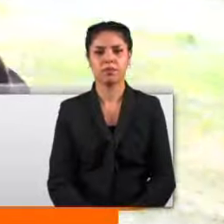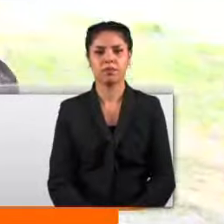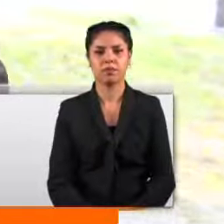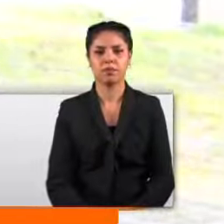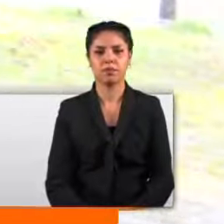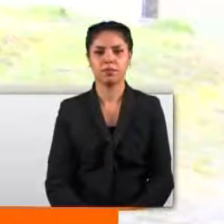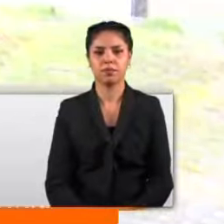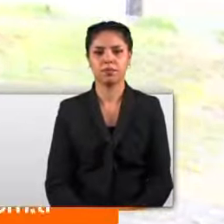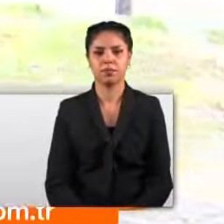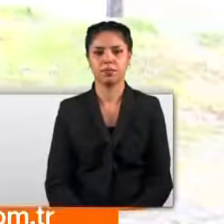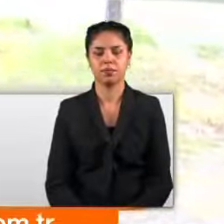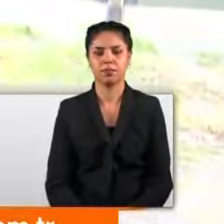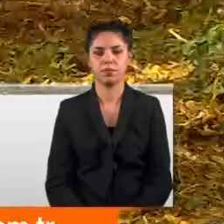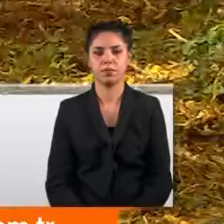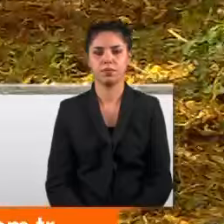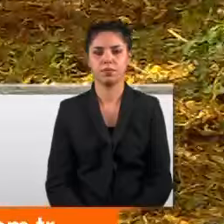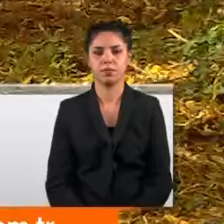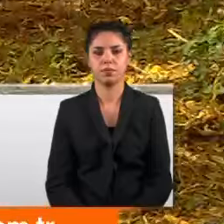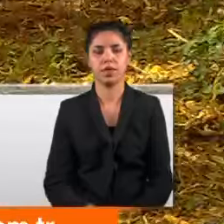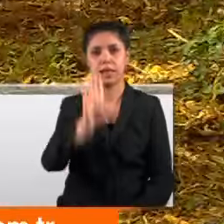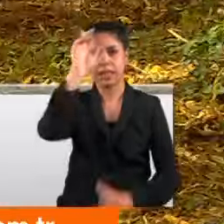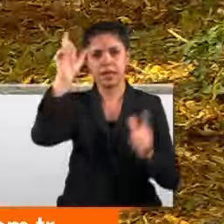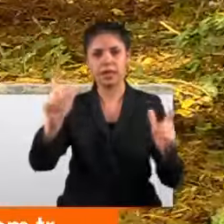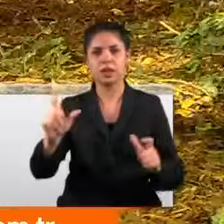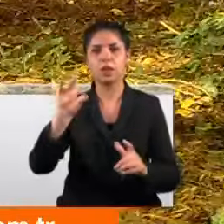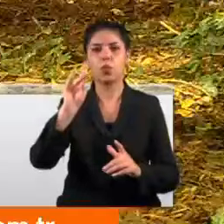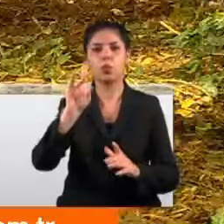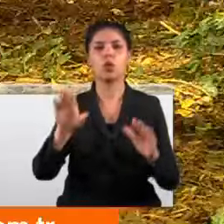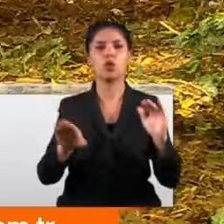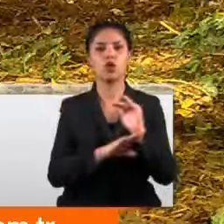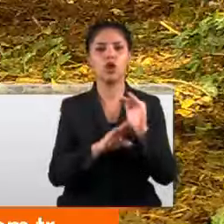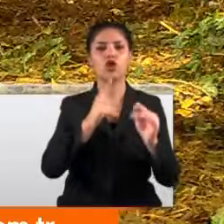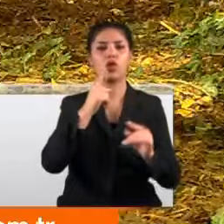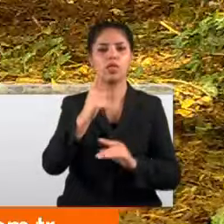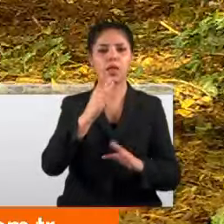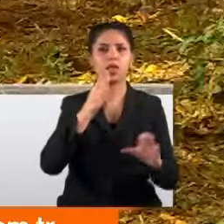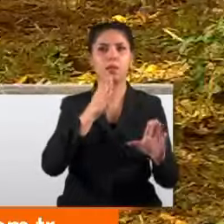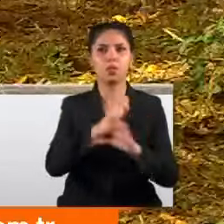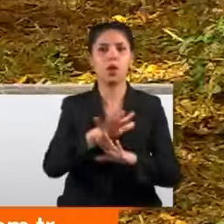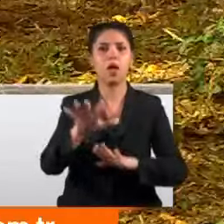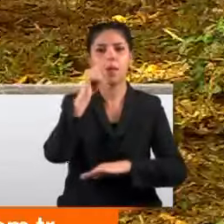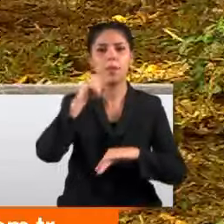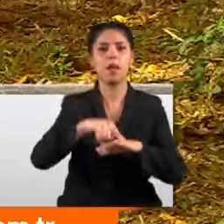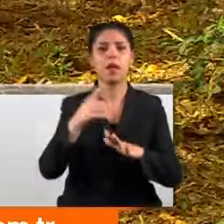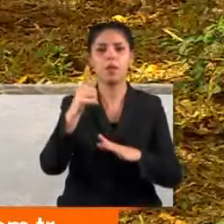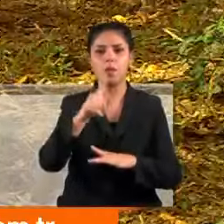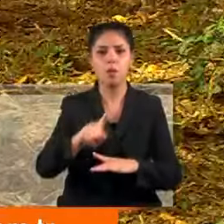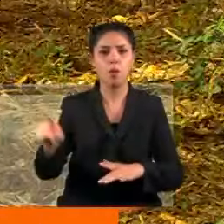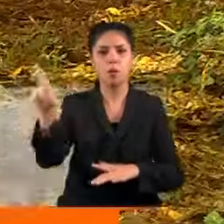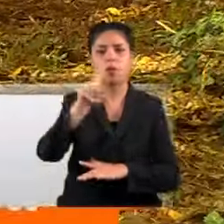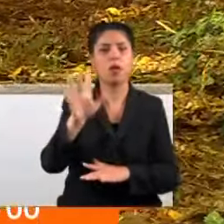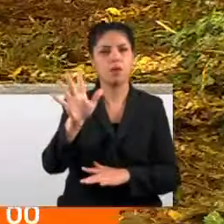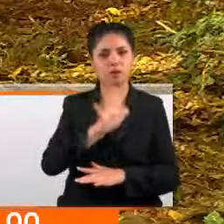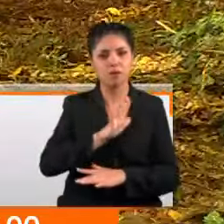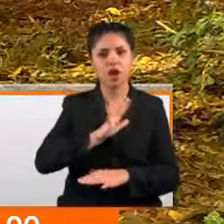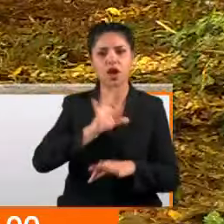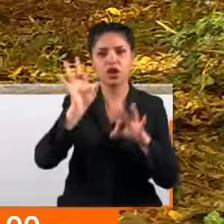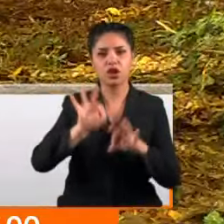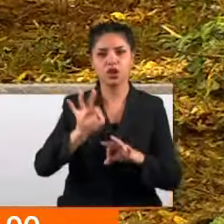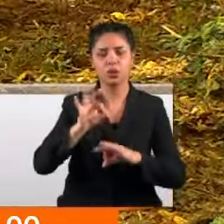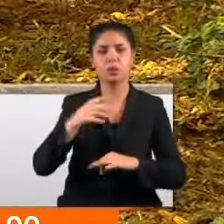görmedim. Kurt görmedim İstanbul'da. İstanbul'da kurtlar yaşıyor desek çoğumuz inanmayız ama onlar varlar ve şu an